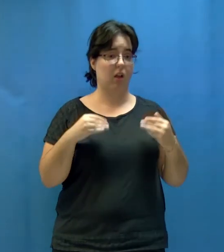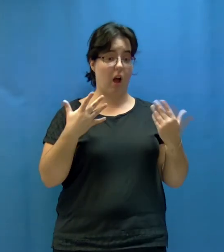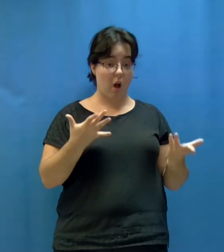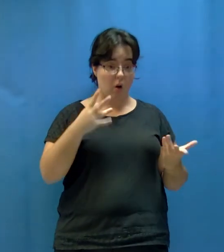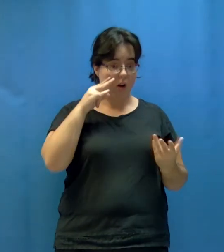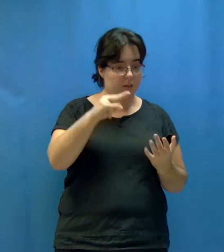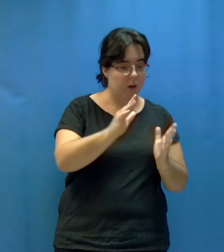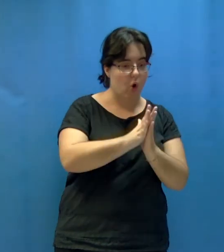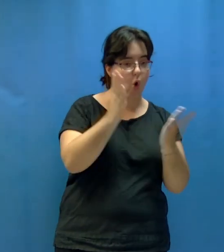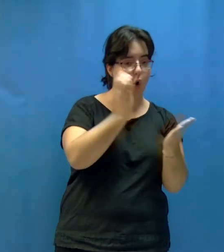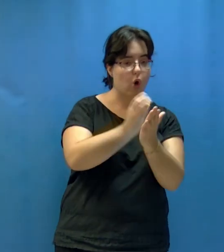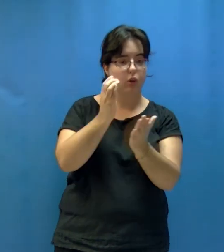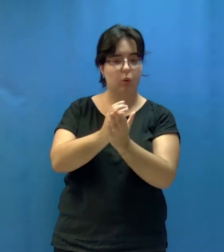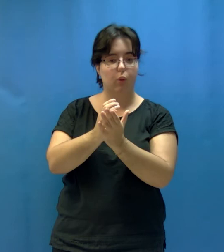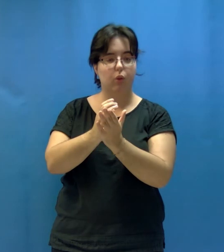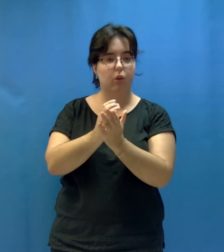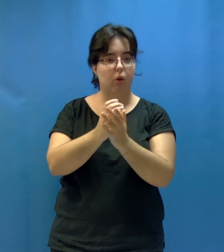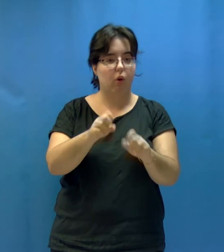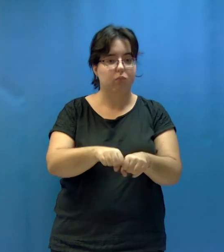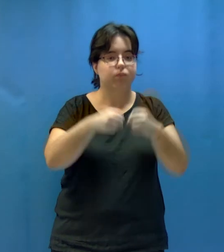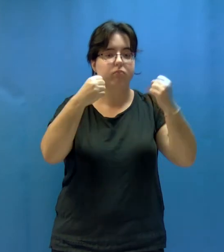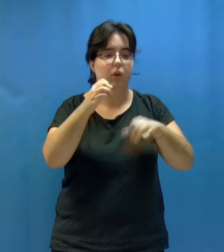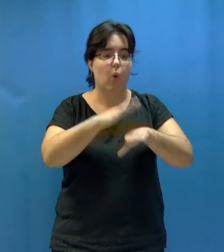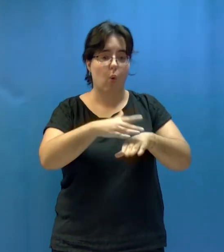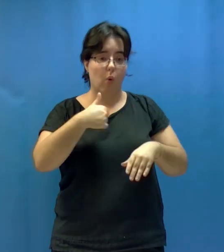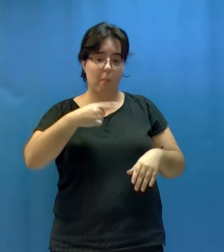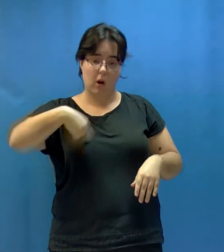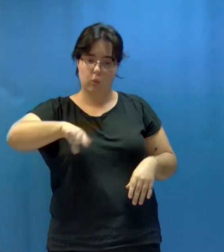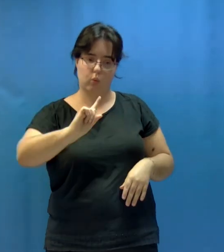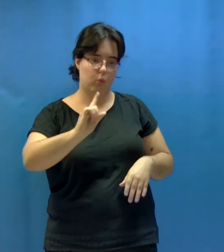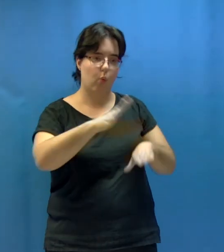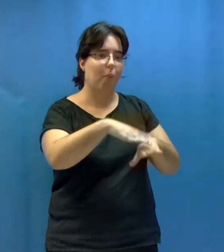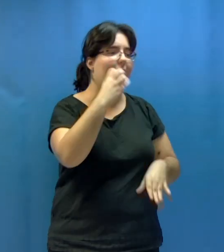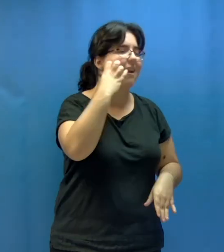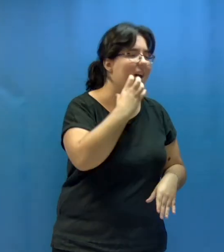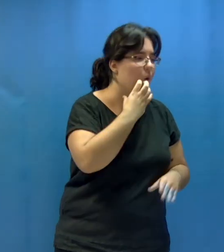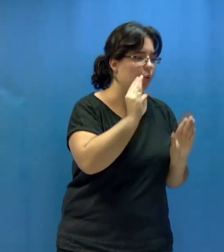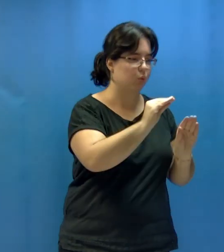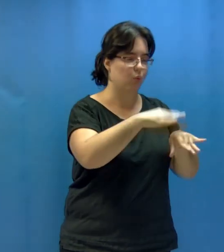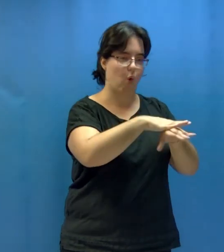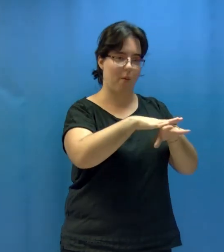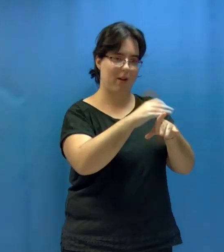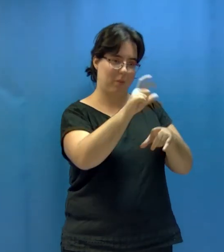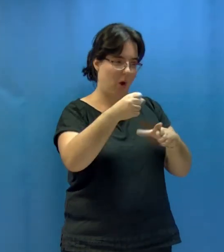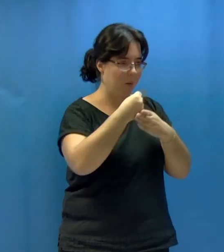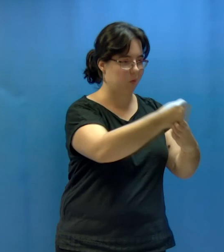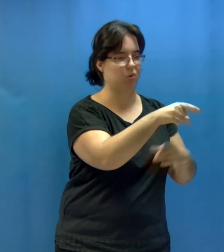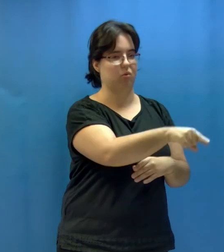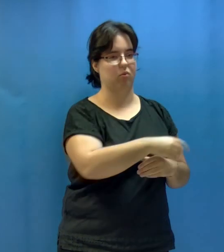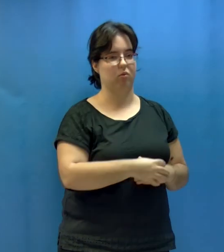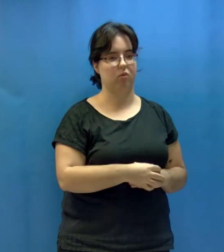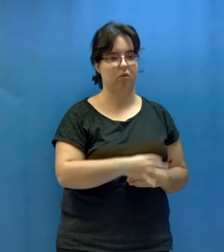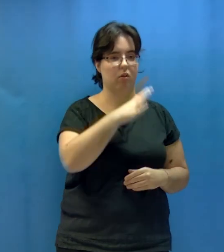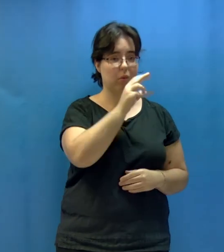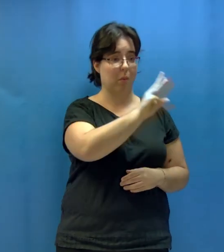Constitució no som nosaltres, sinó el govern de Mariano Rajoy i els que li donen suport. El Partit Popular i la gent que li